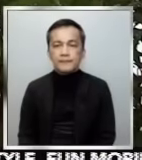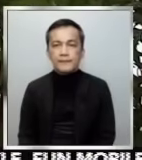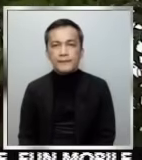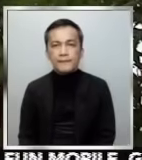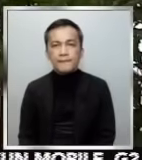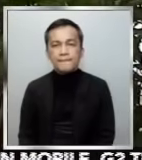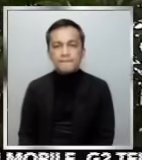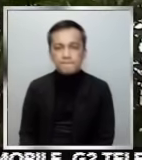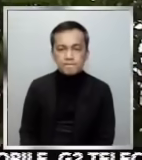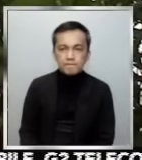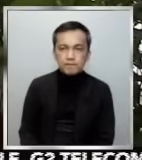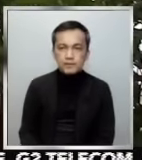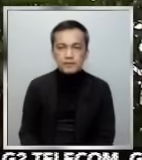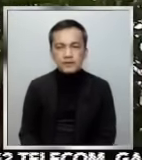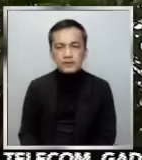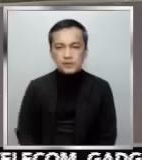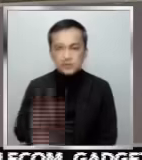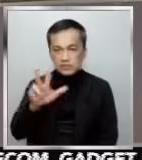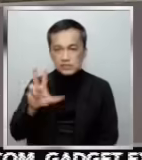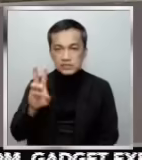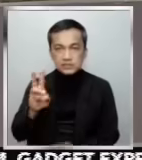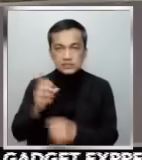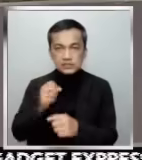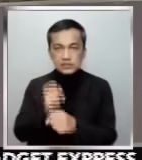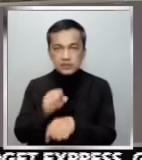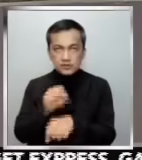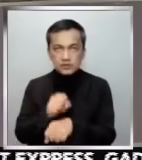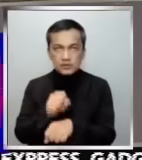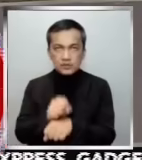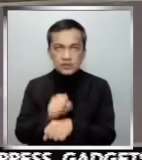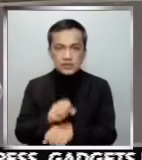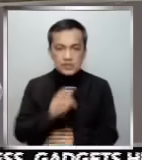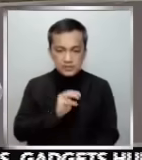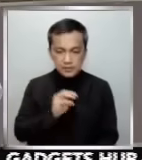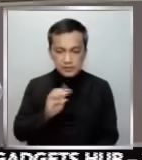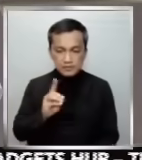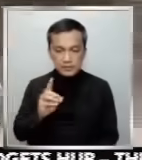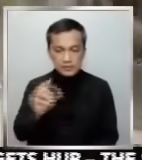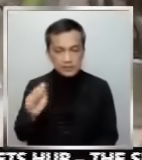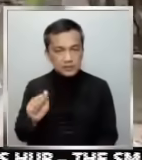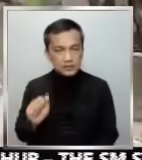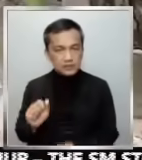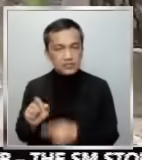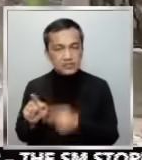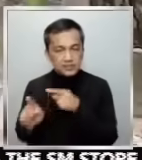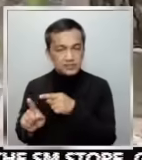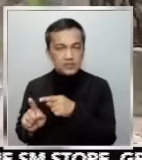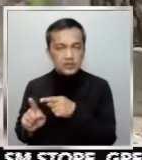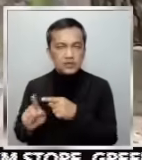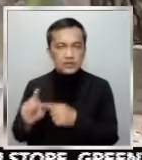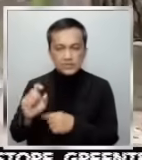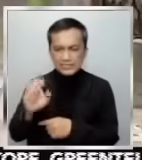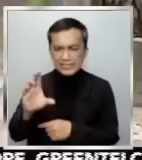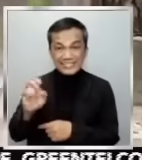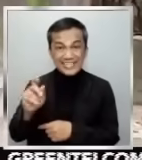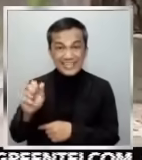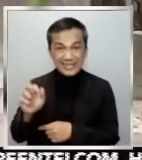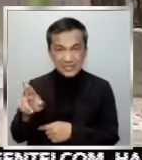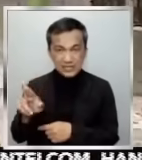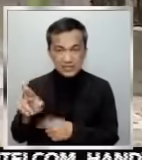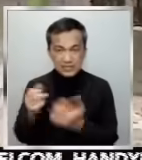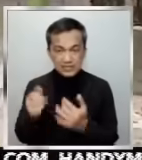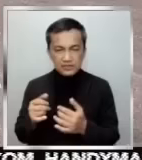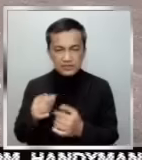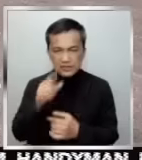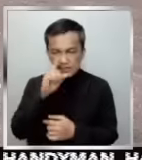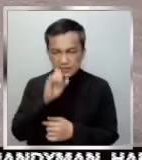bayan na taon ng empleyado ng Metropolitan Manila Development Authority o MMDA si Mang Cesar na ngayo 64